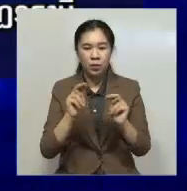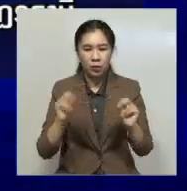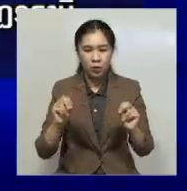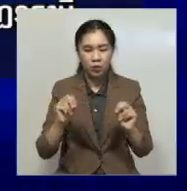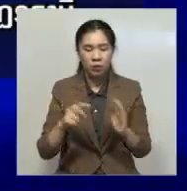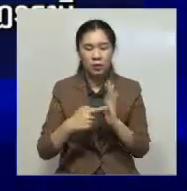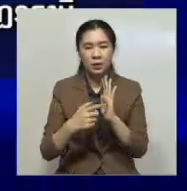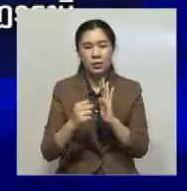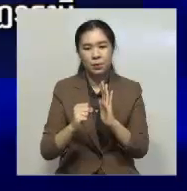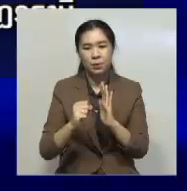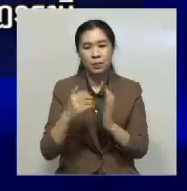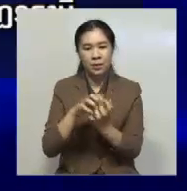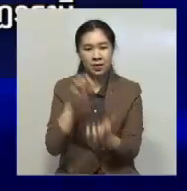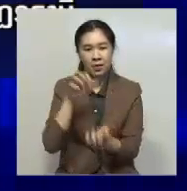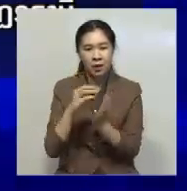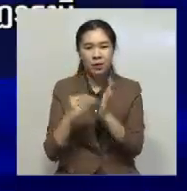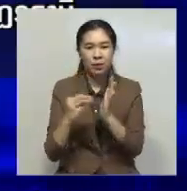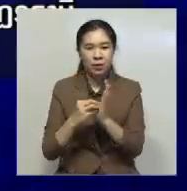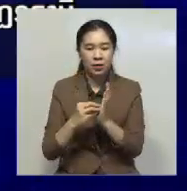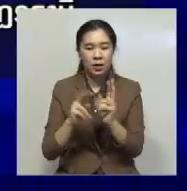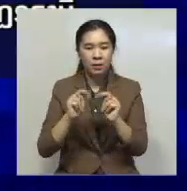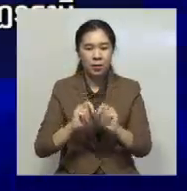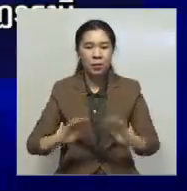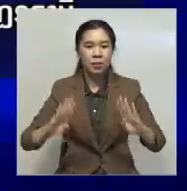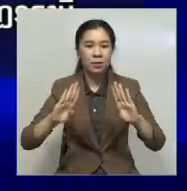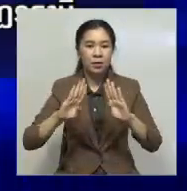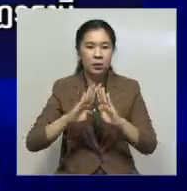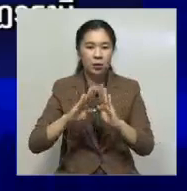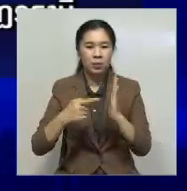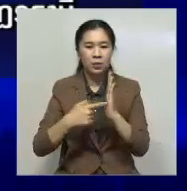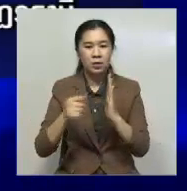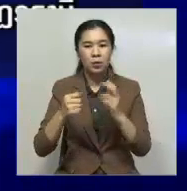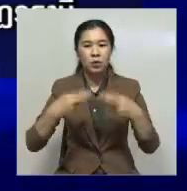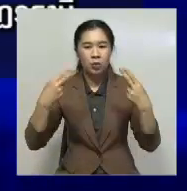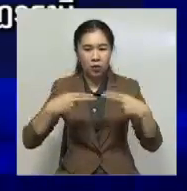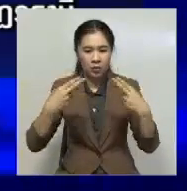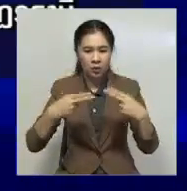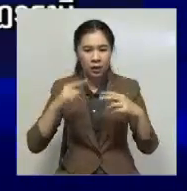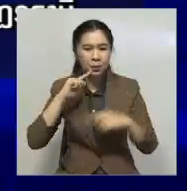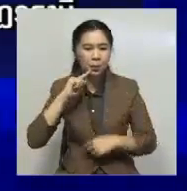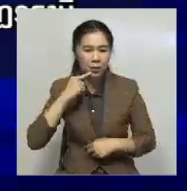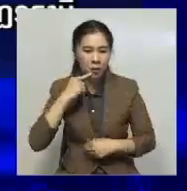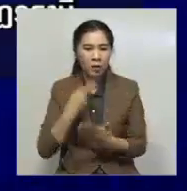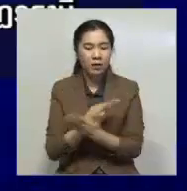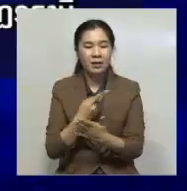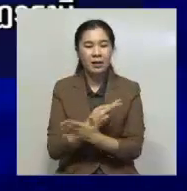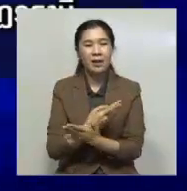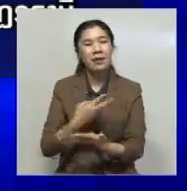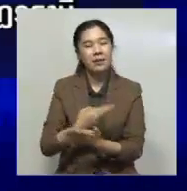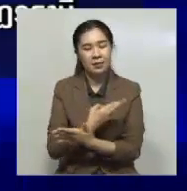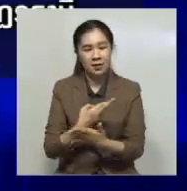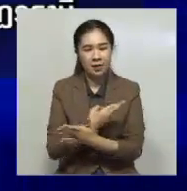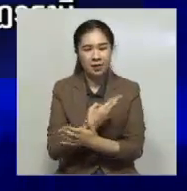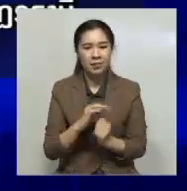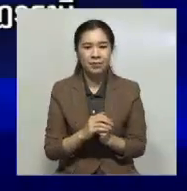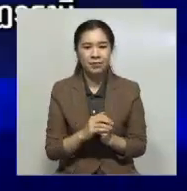มุทรปราการกรุงเทพมหานครนครปฐมสมุทรสงครามสมุทรสาครกาญจนบุรีราชบุรีค่ะภา